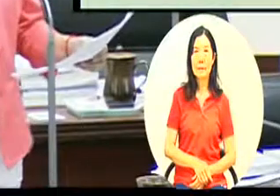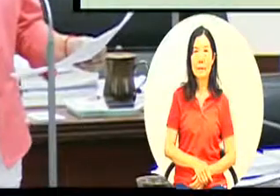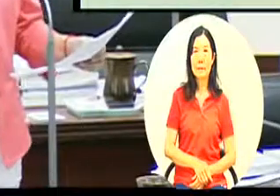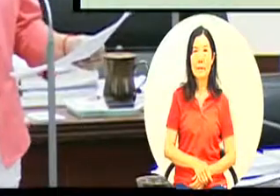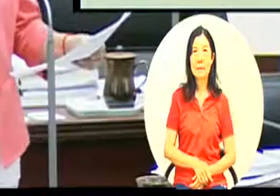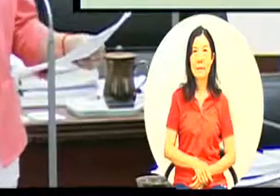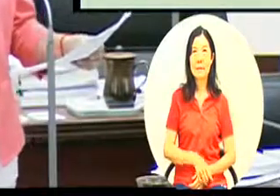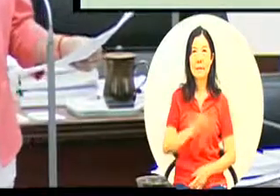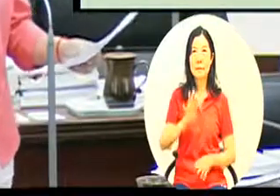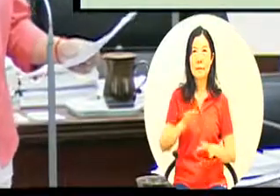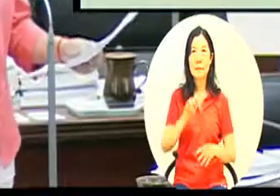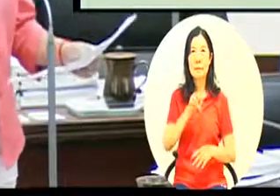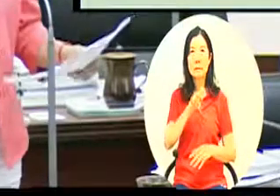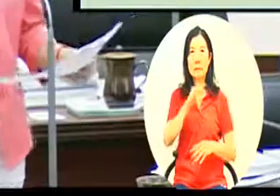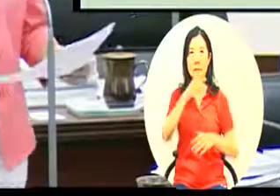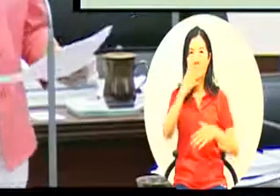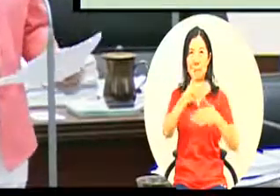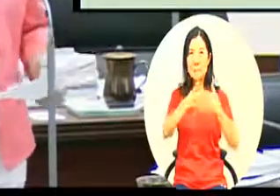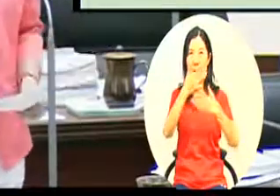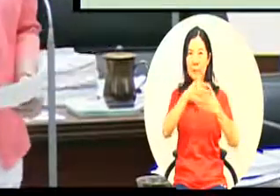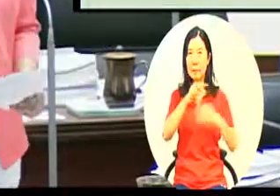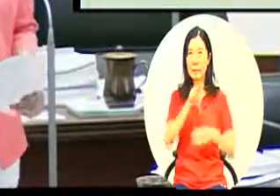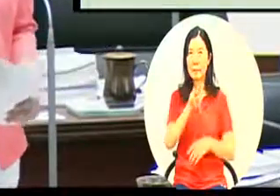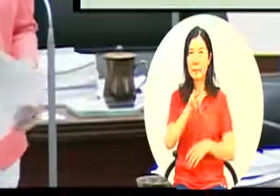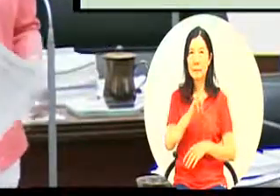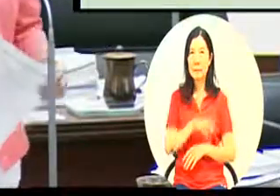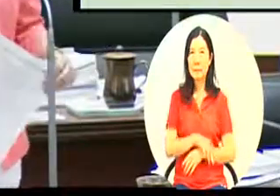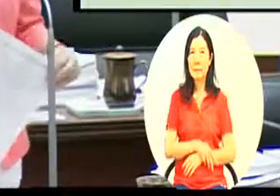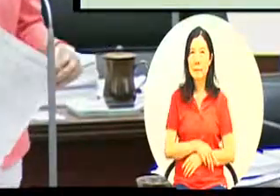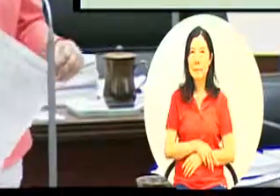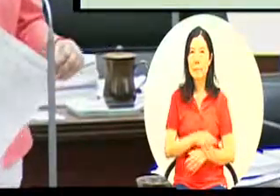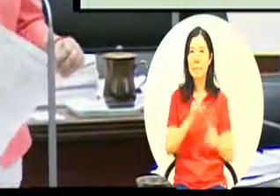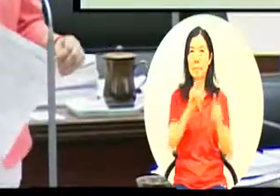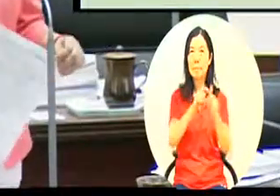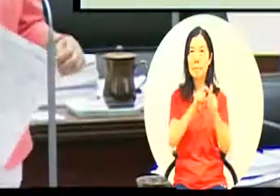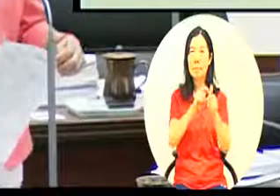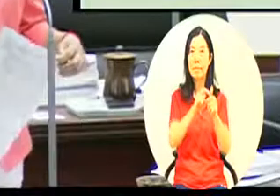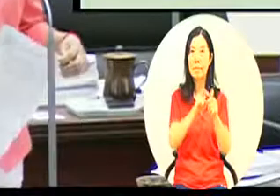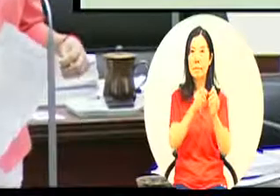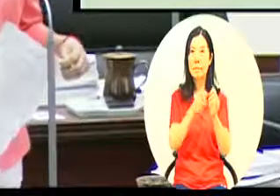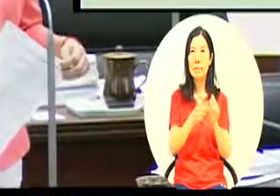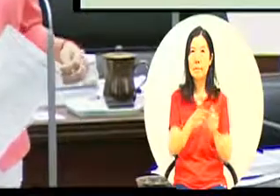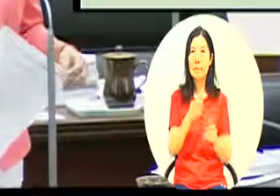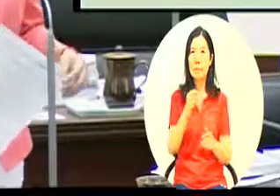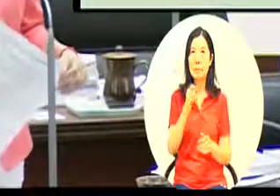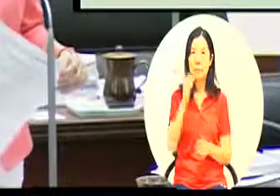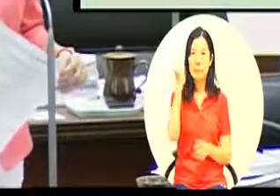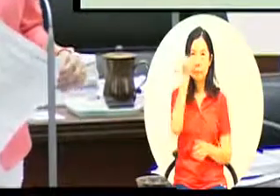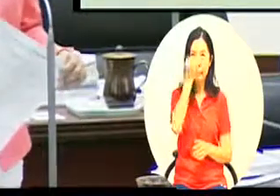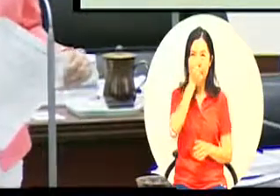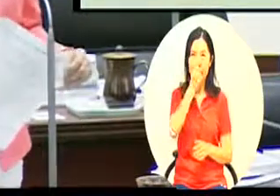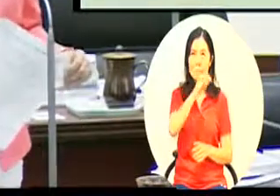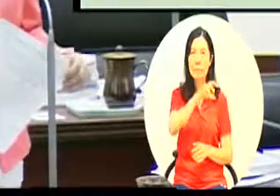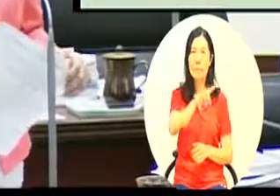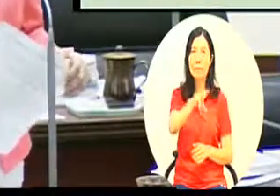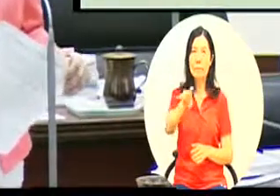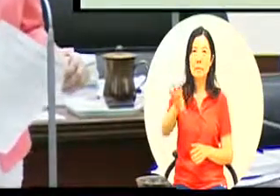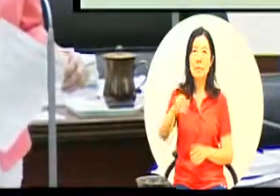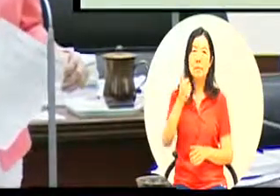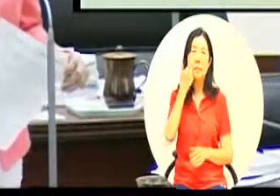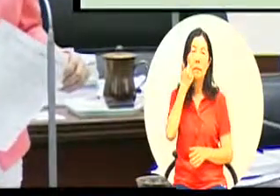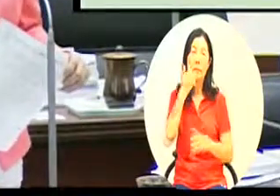现在看一下这个影片，这个标题哈，狼无所不在，谁能保